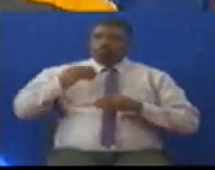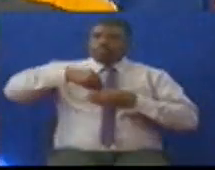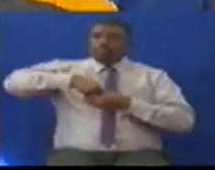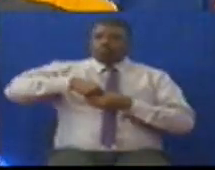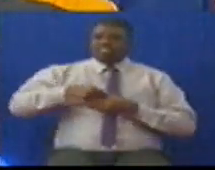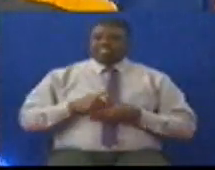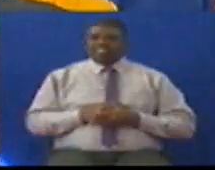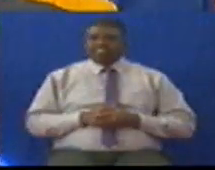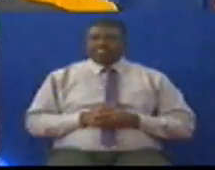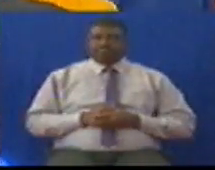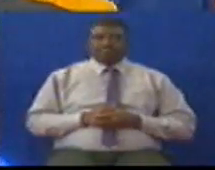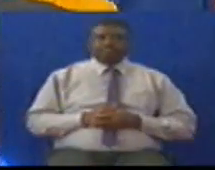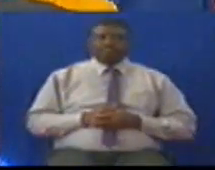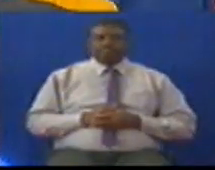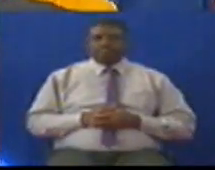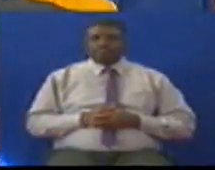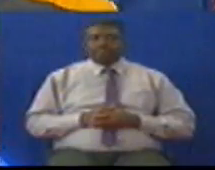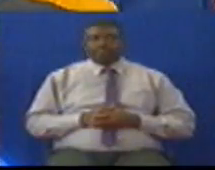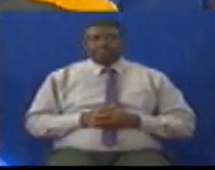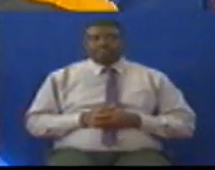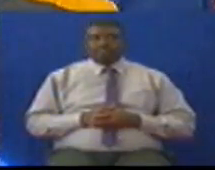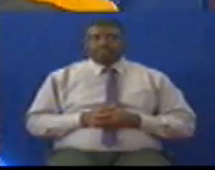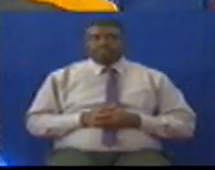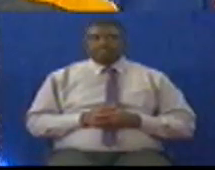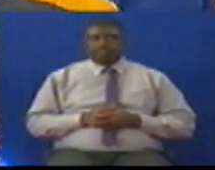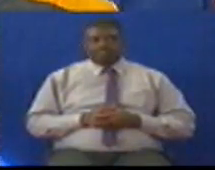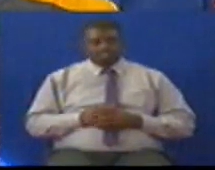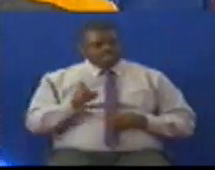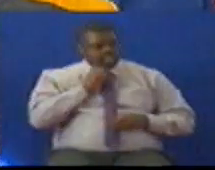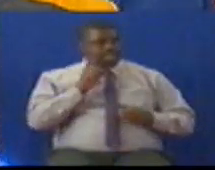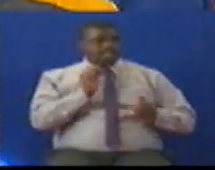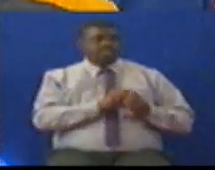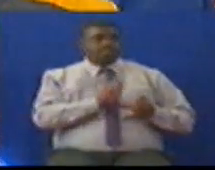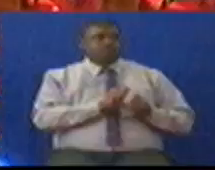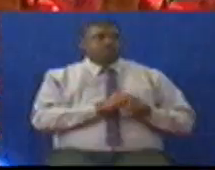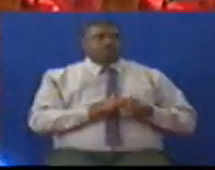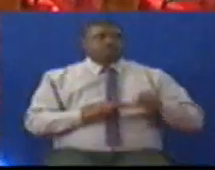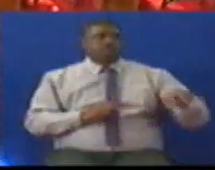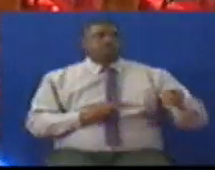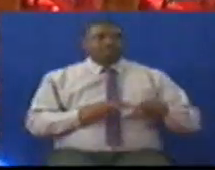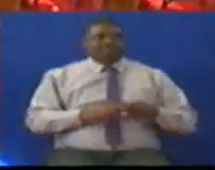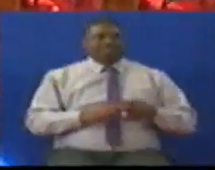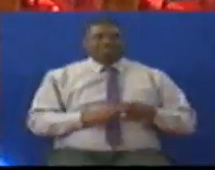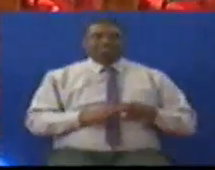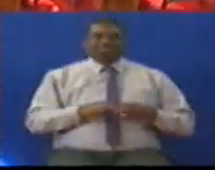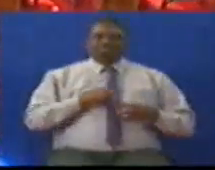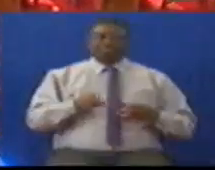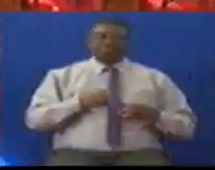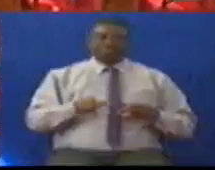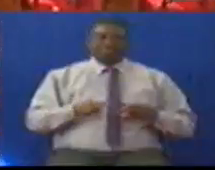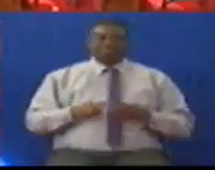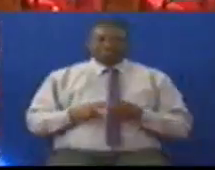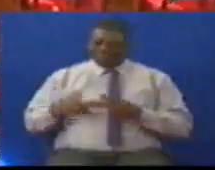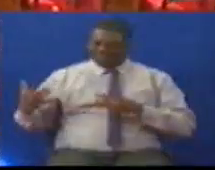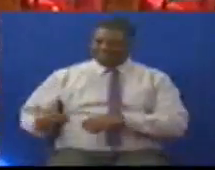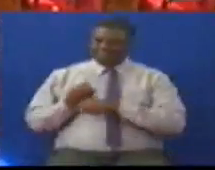kwenye Hansard. Mheshimiwa Spika, ofisi ya Rais ndio kila kitu katika utumishi wa umma. Hivyo ofisi hii ikiwa na mfumo usioridhisha katika